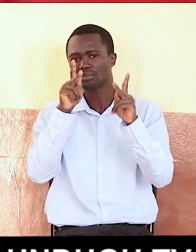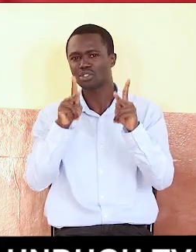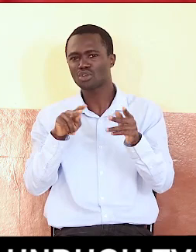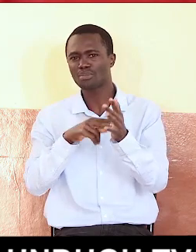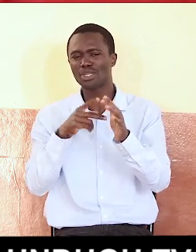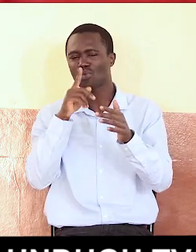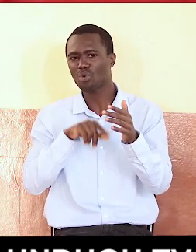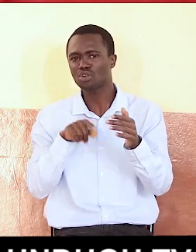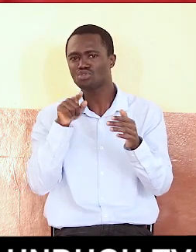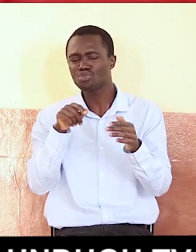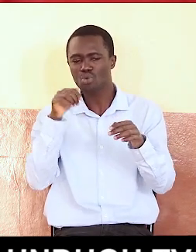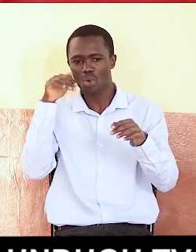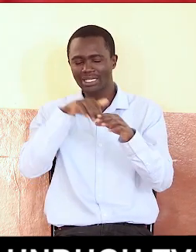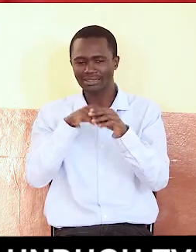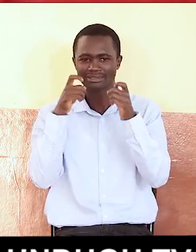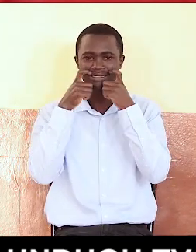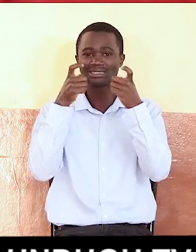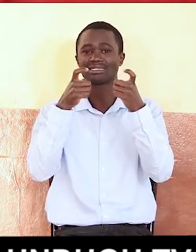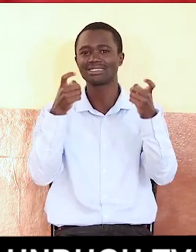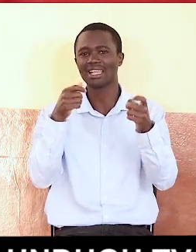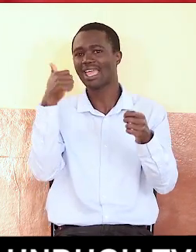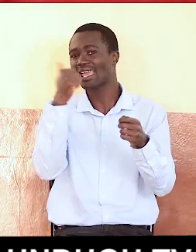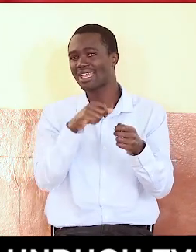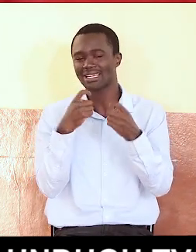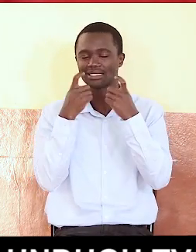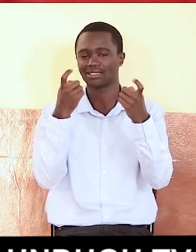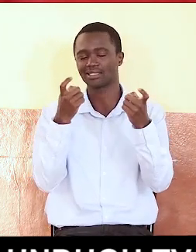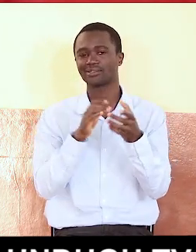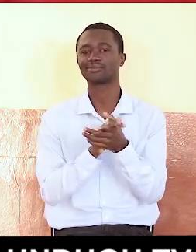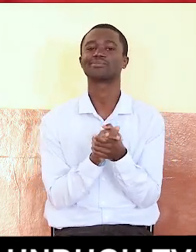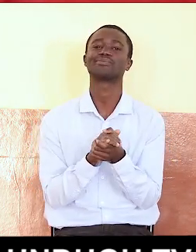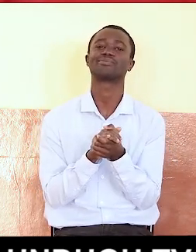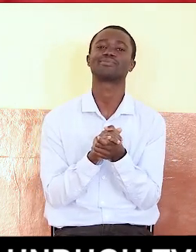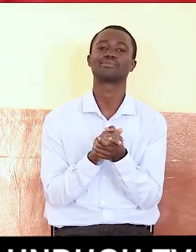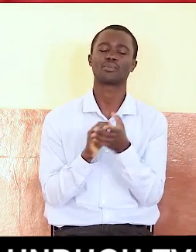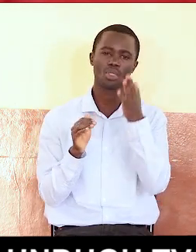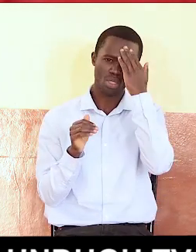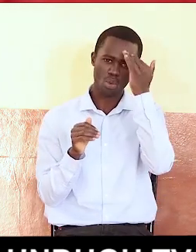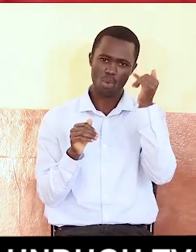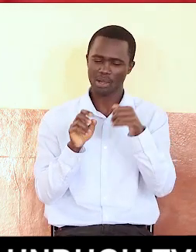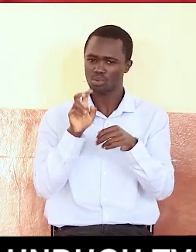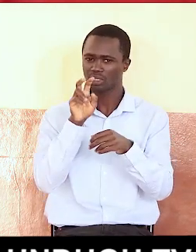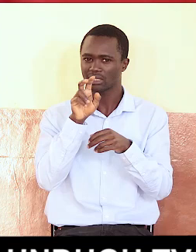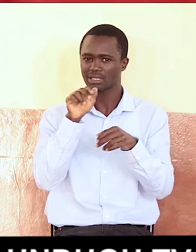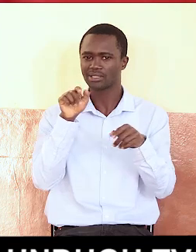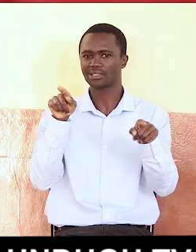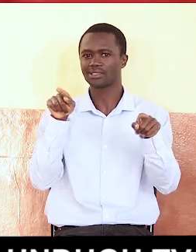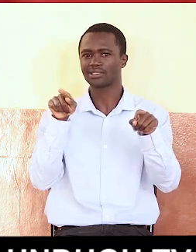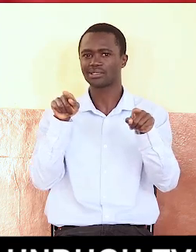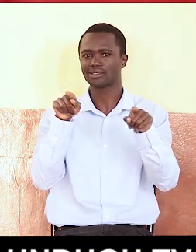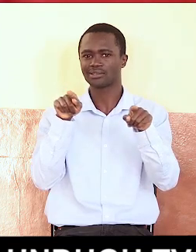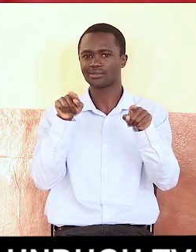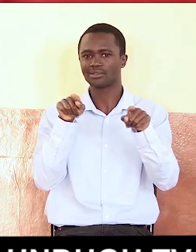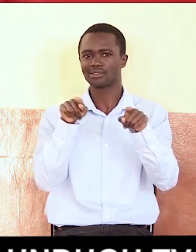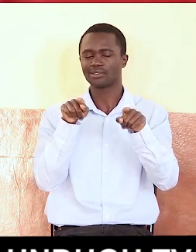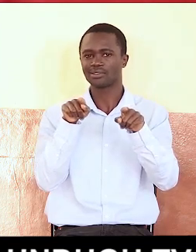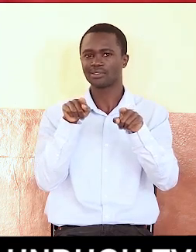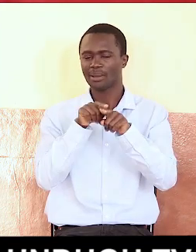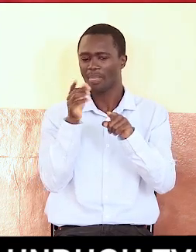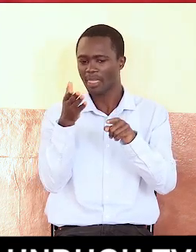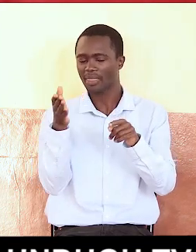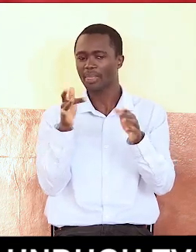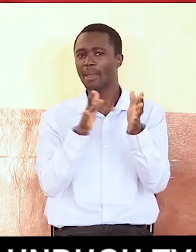dhambi yeyote. Na ndiposa tunaona katika hicho kifungu cha 6 mstari wa